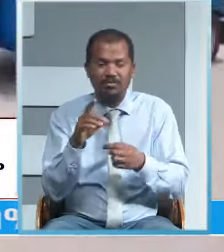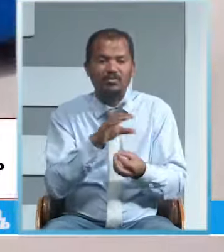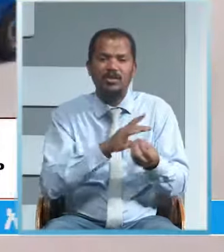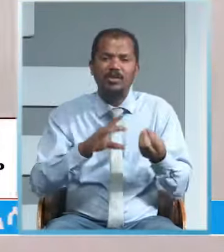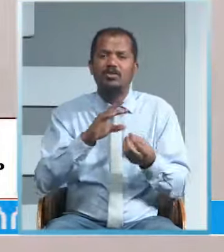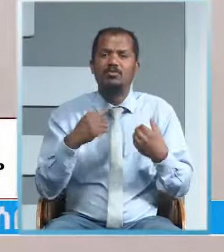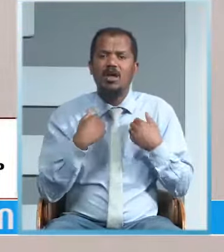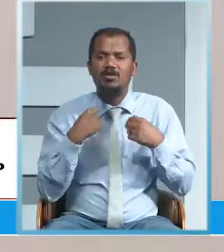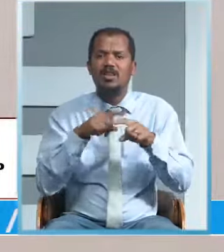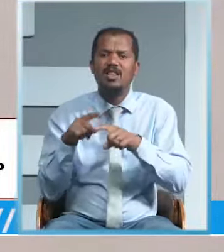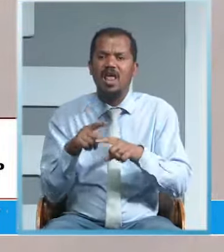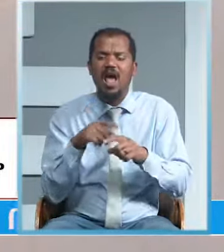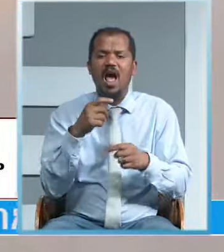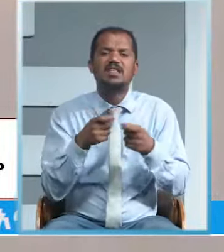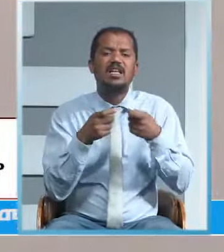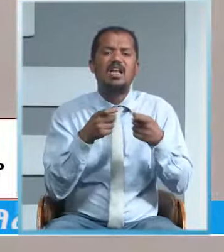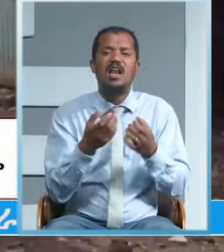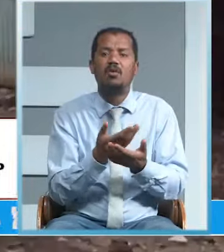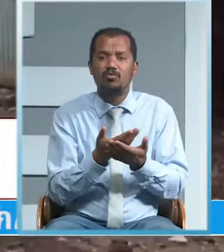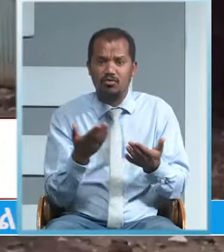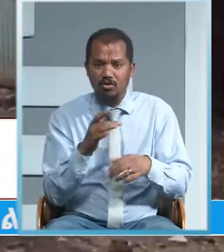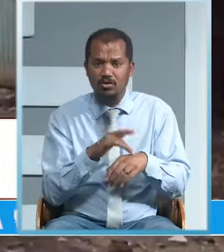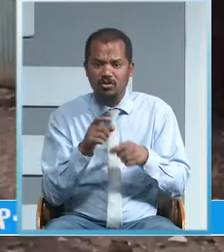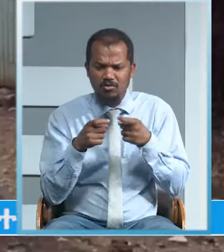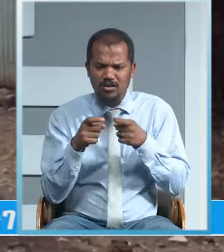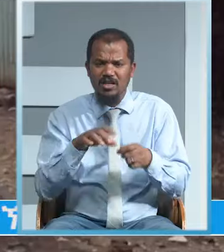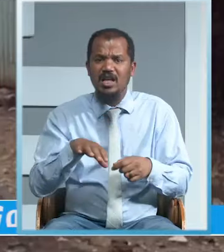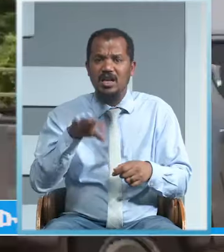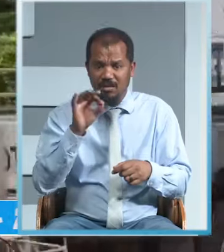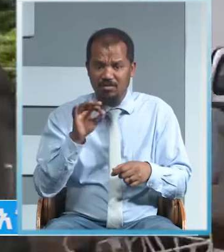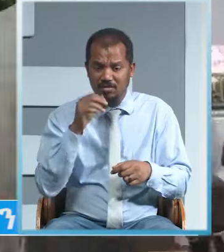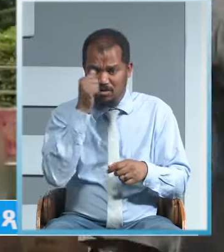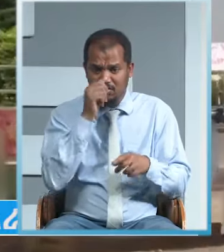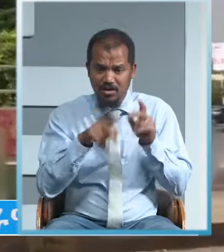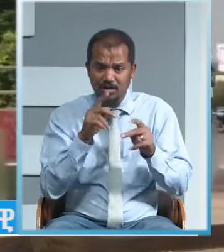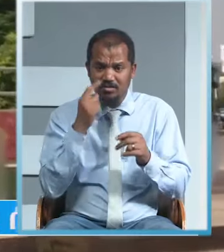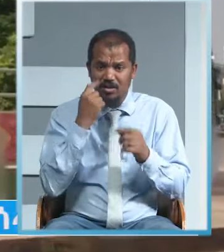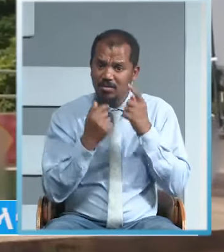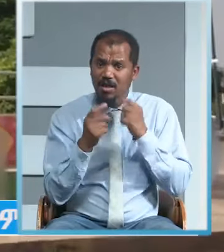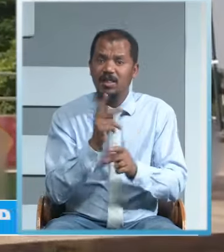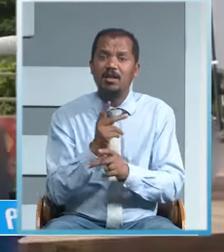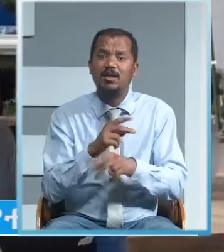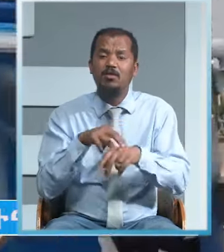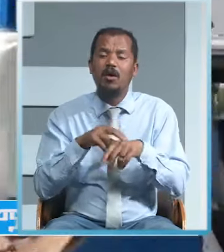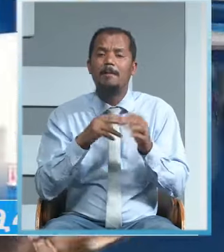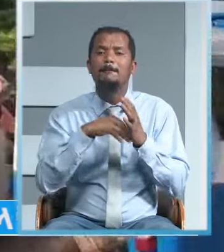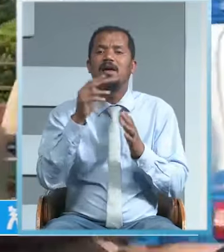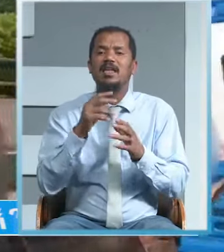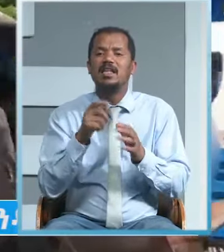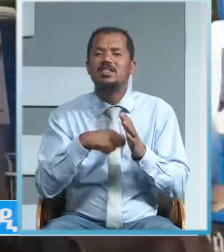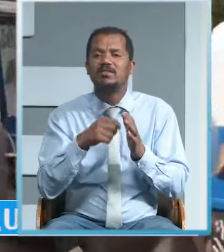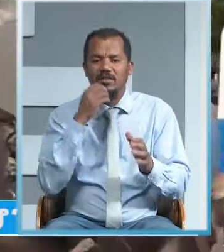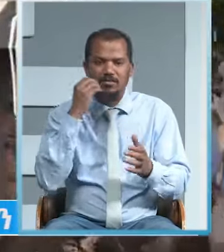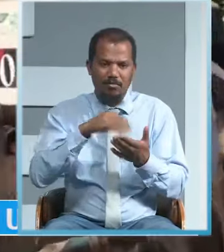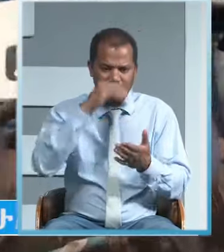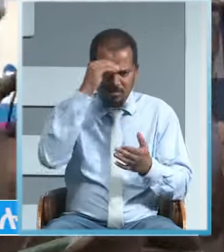ያሉ የተለያዩ አስተዳደራዊ ጉዳዮች ላይ ቁጥጥር እያደረገ የሚገኘው በኢትዮጵያ ህዝብ እንባ ጠባቂ ተቋም የመቀሌ ቅርንጫፍ ጽህፈት ቤት